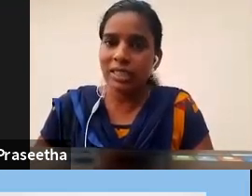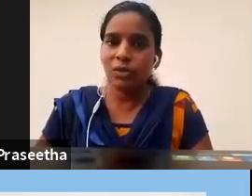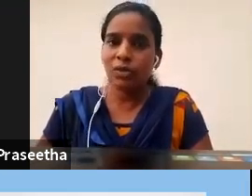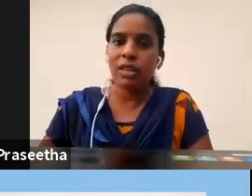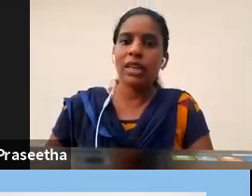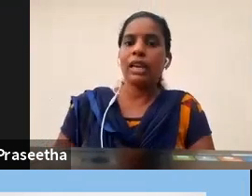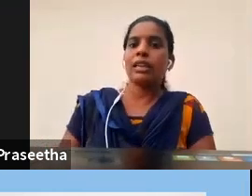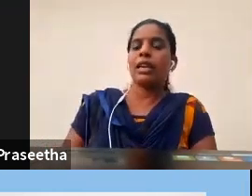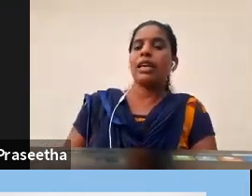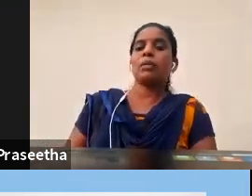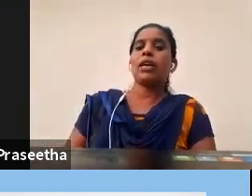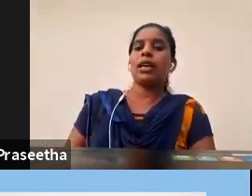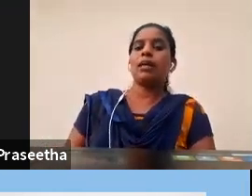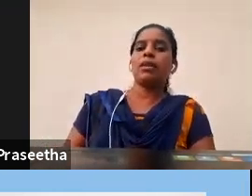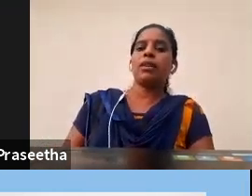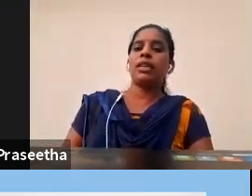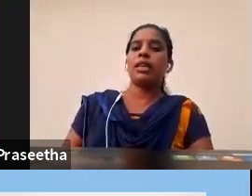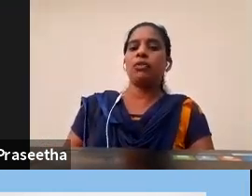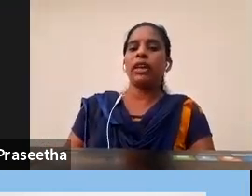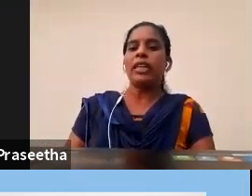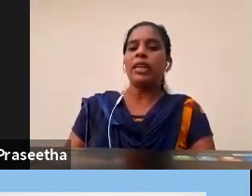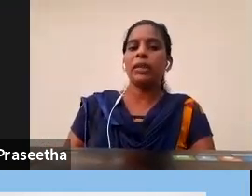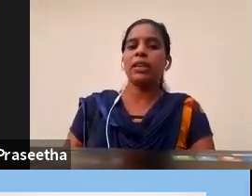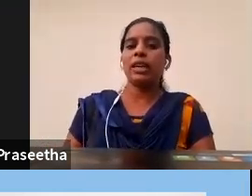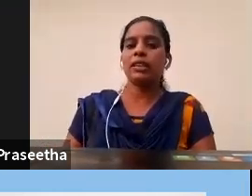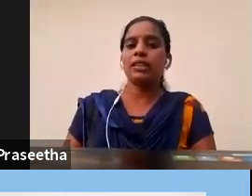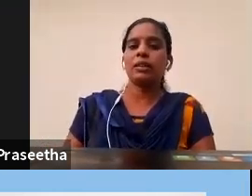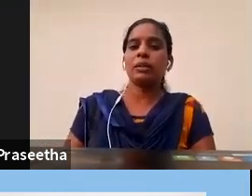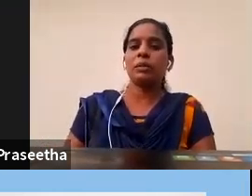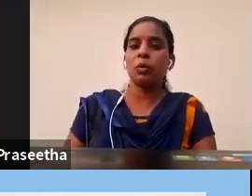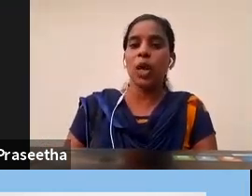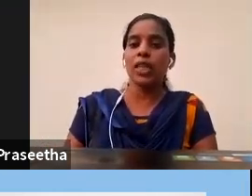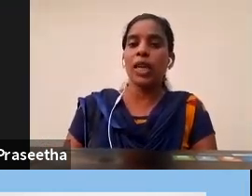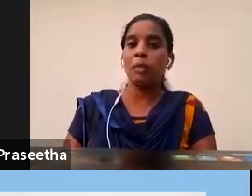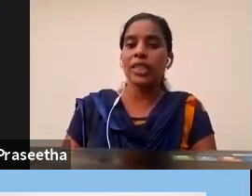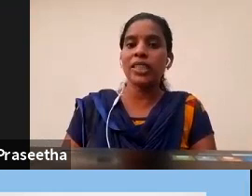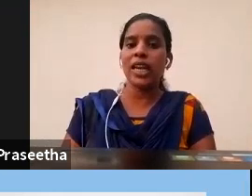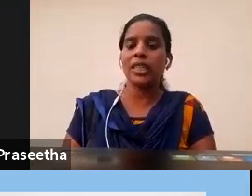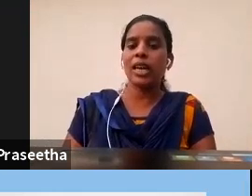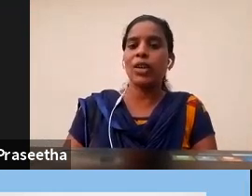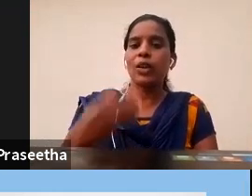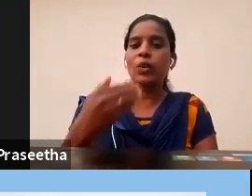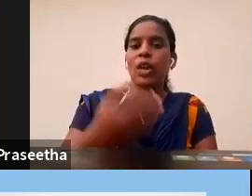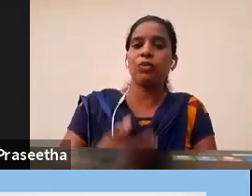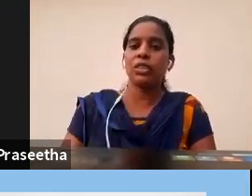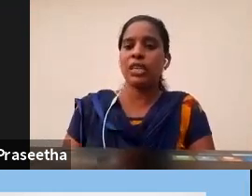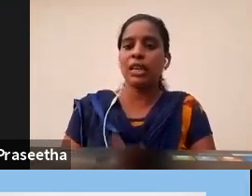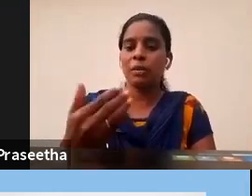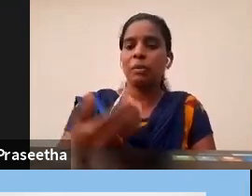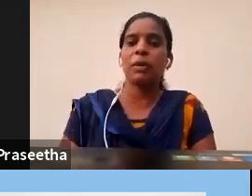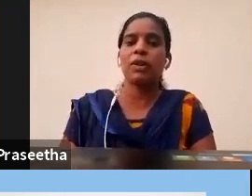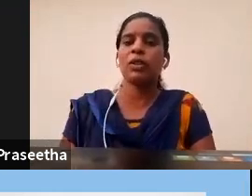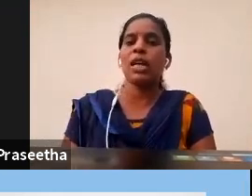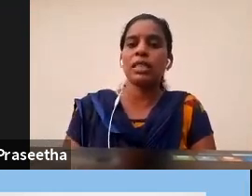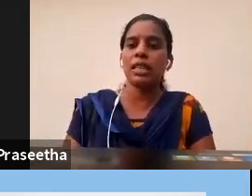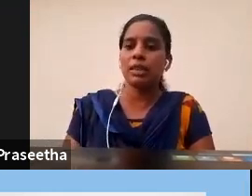യെസ് ഡെഫിനറ്റ്ലി ഹെലൻ കെല്ലർ നമുക്കറിയാം ഡഫ് ആൻഡ് ഡംബ് ആണ് കൂടാതെ ബ്ലൈൻഡ് ആണ് അവരുടെ ഒരു ലൈഫ് ഹിസ്റ്ററി ഒക്കെ